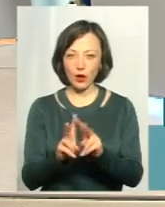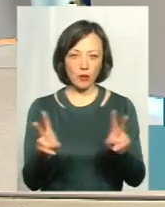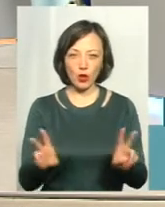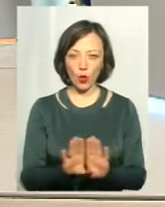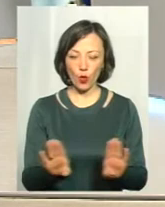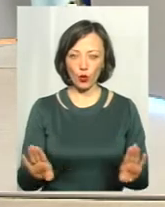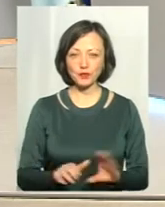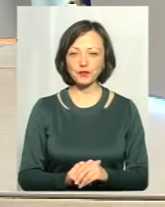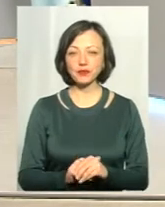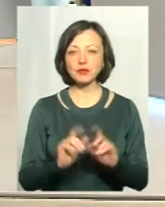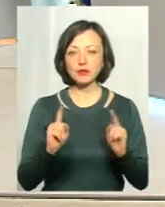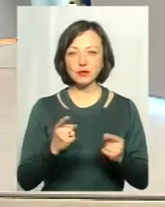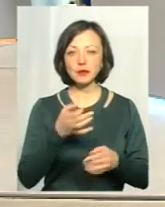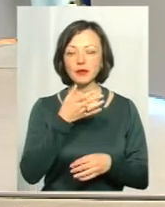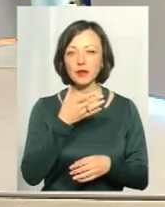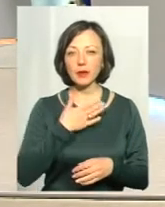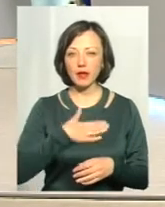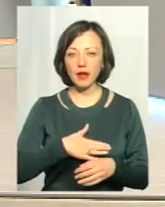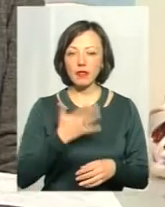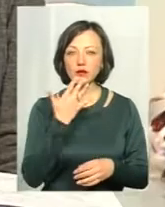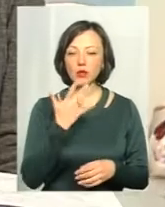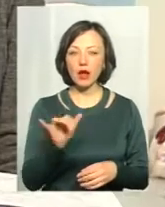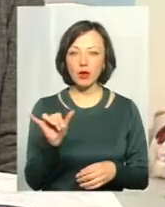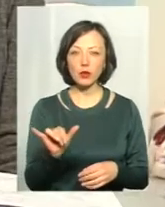нікого. Дуже приємно,